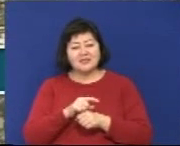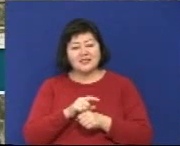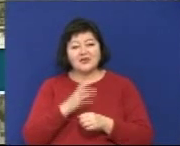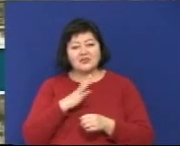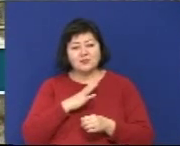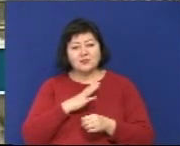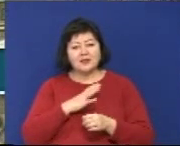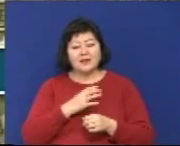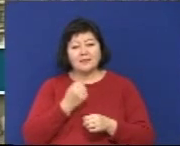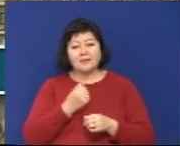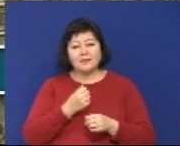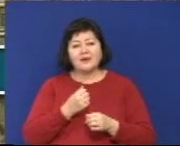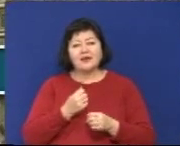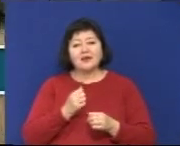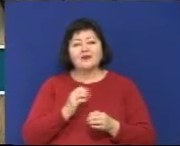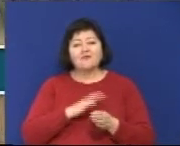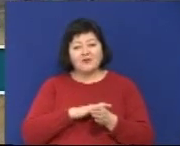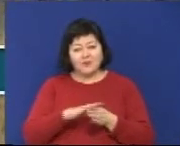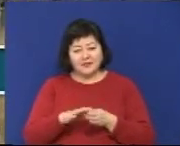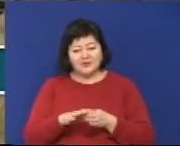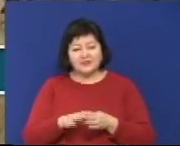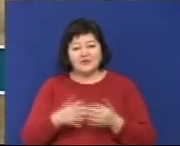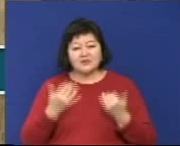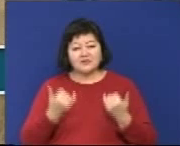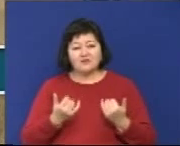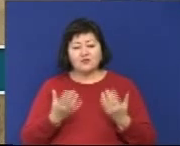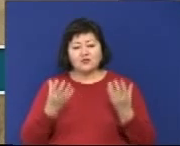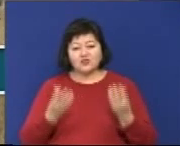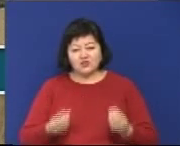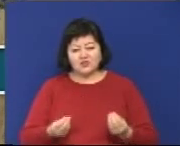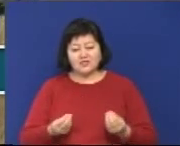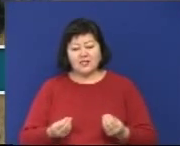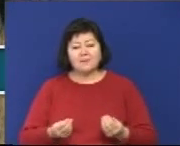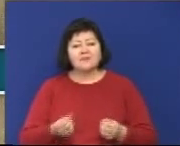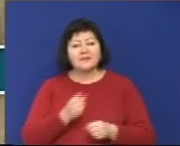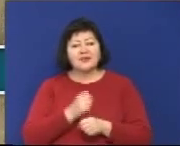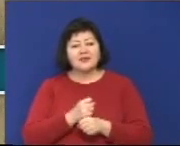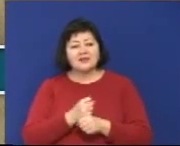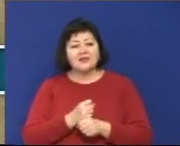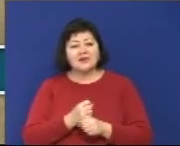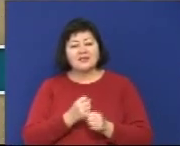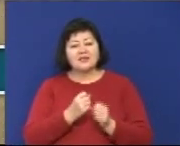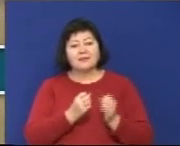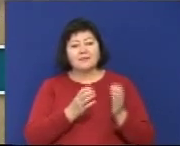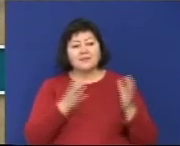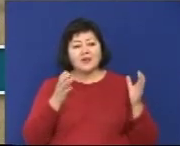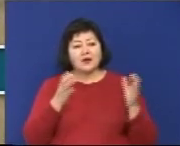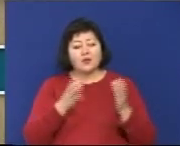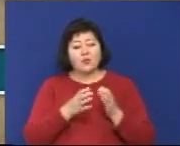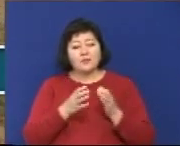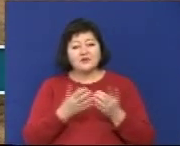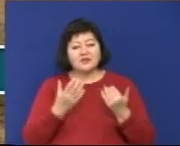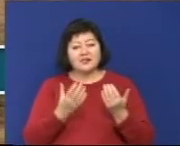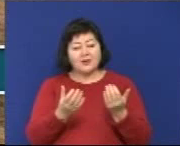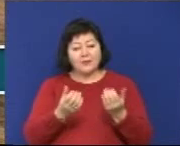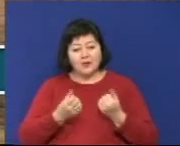благополучно достигнуты. Сегодня в деятельность военной разведки входит комплекс мероприятий по получению и обработке данных